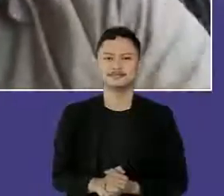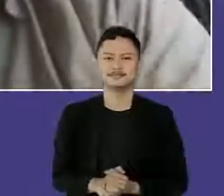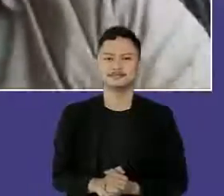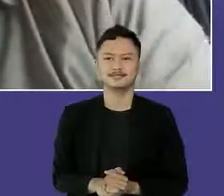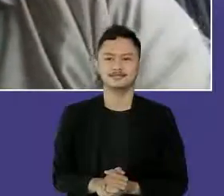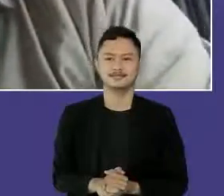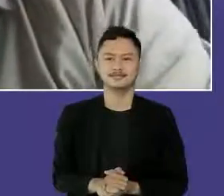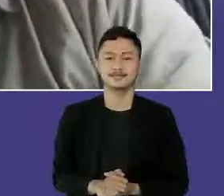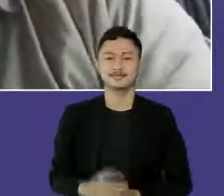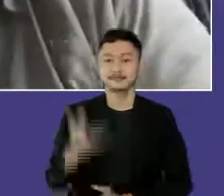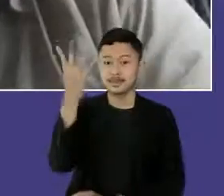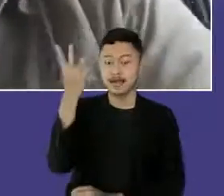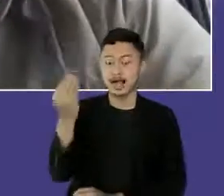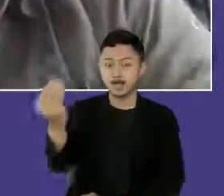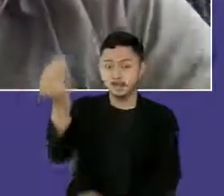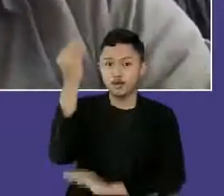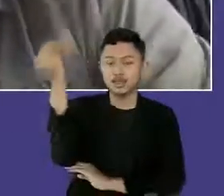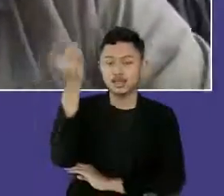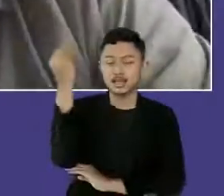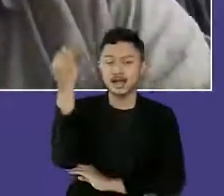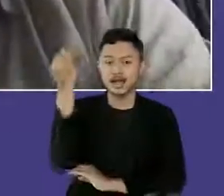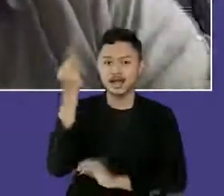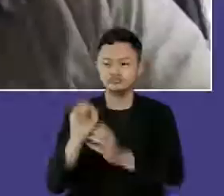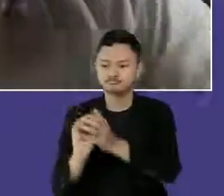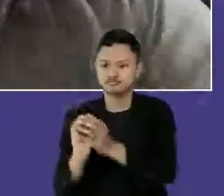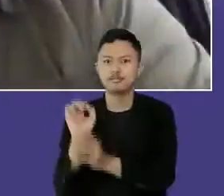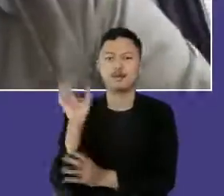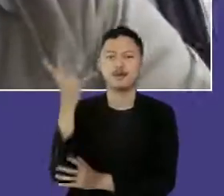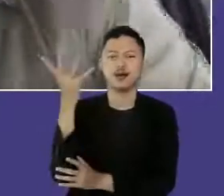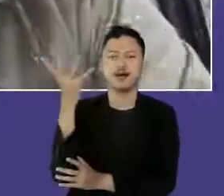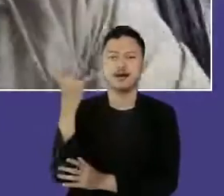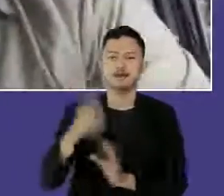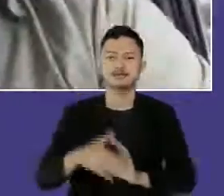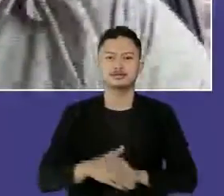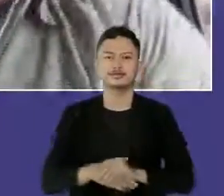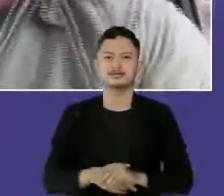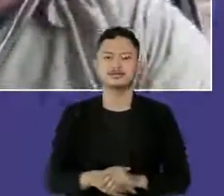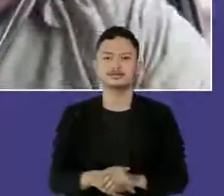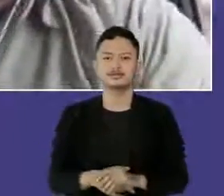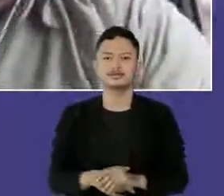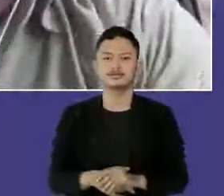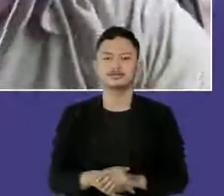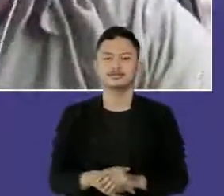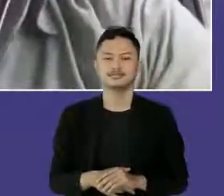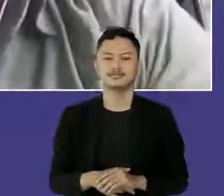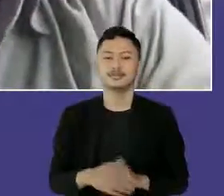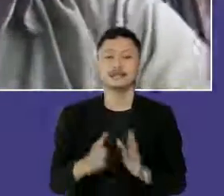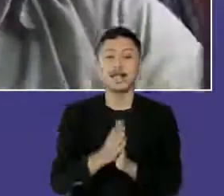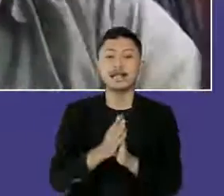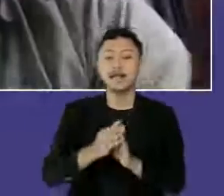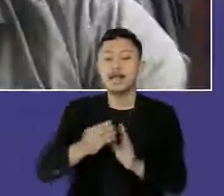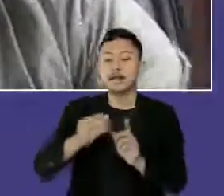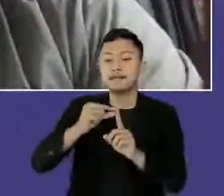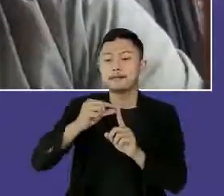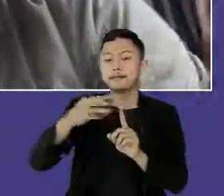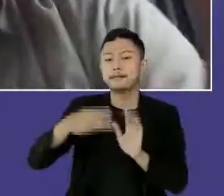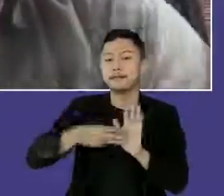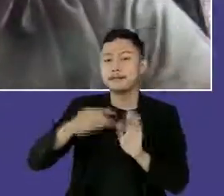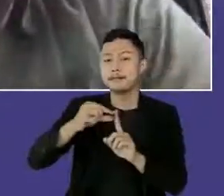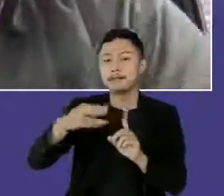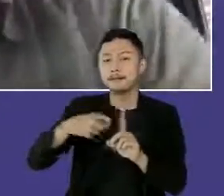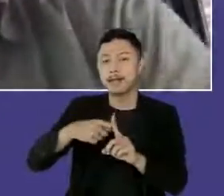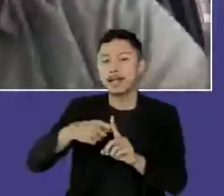Ya, desa wisata semakin berkembang dan ada empek-empek